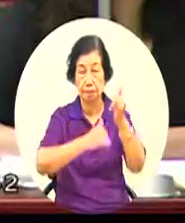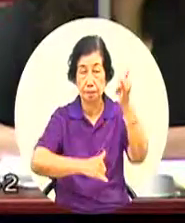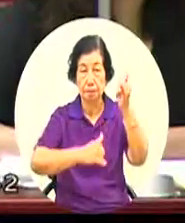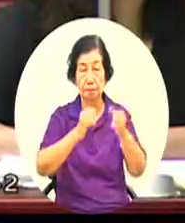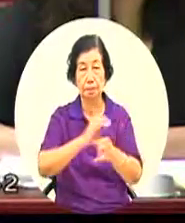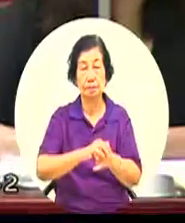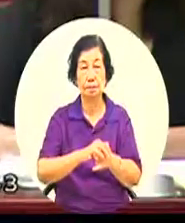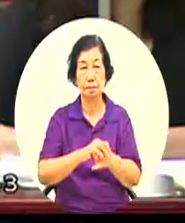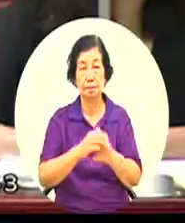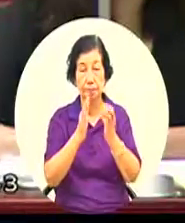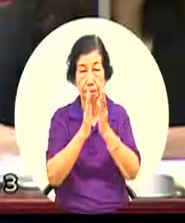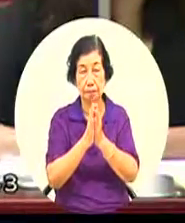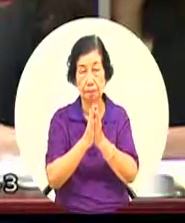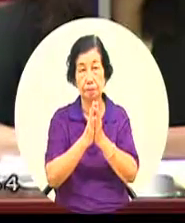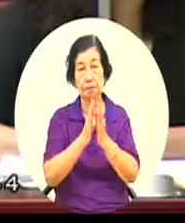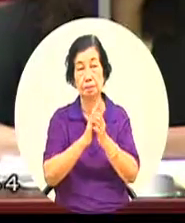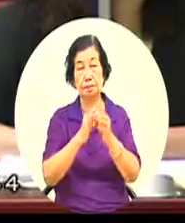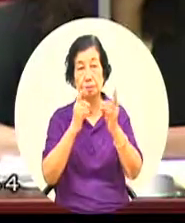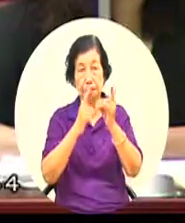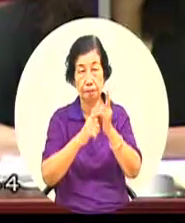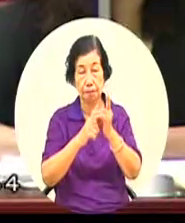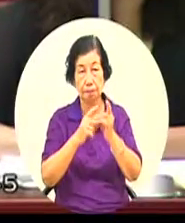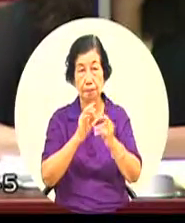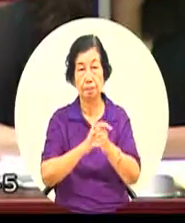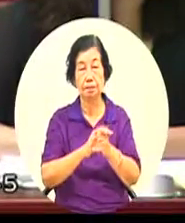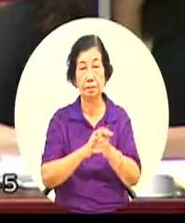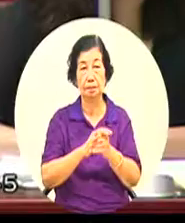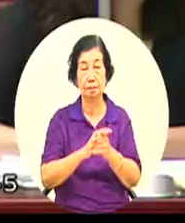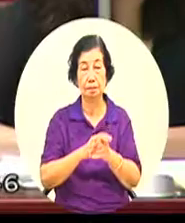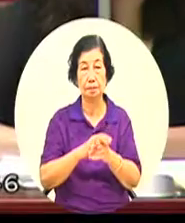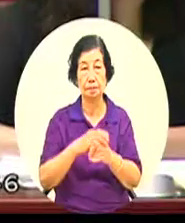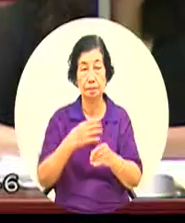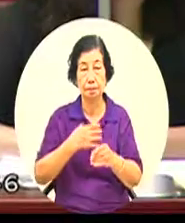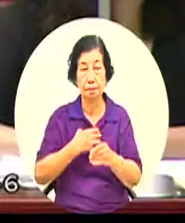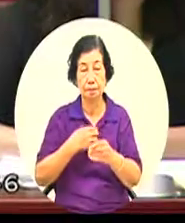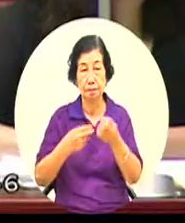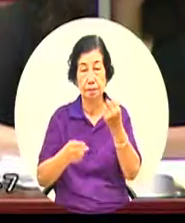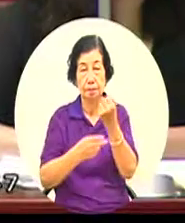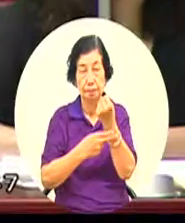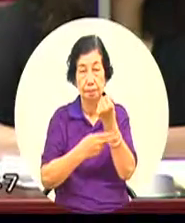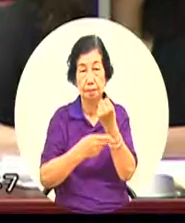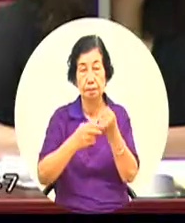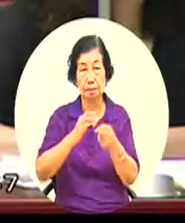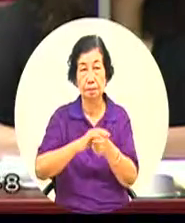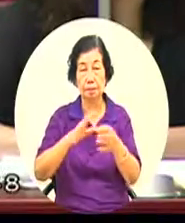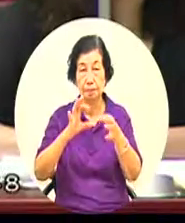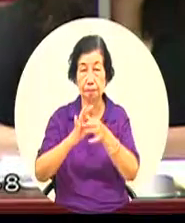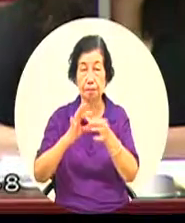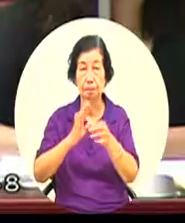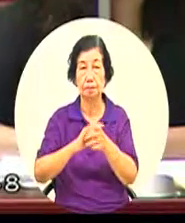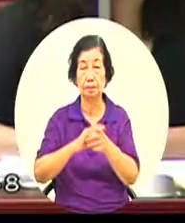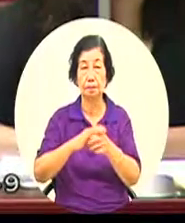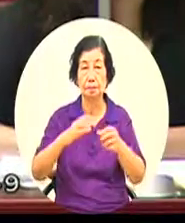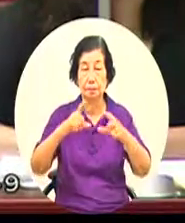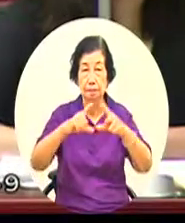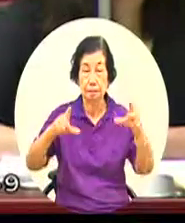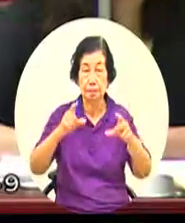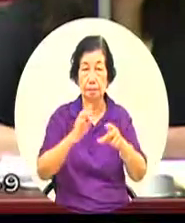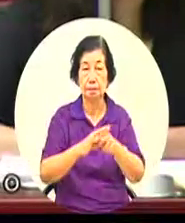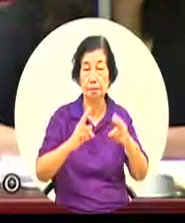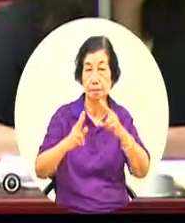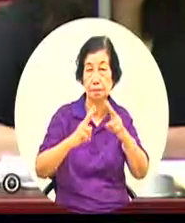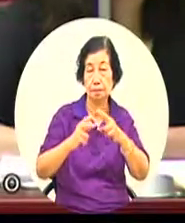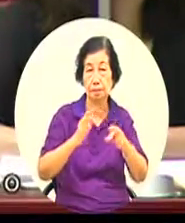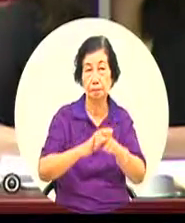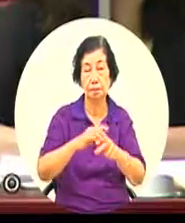是阿里关、小林业祭，还有顶老龙三个。那他们的文化在这个城市的发展里面